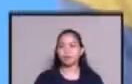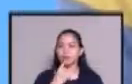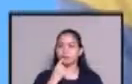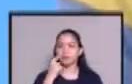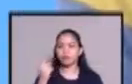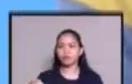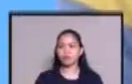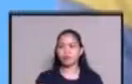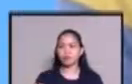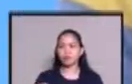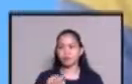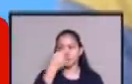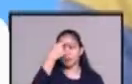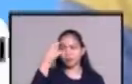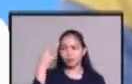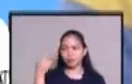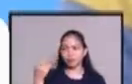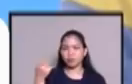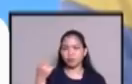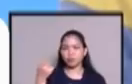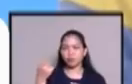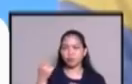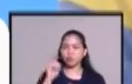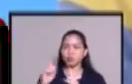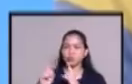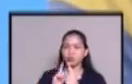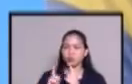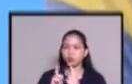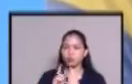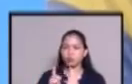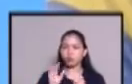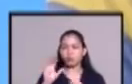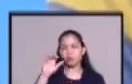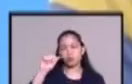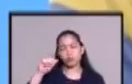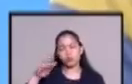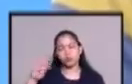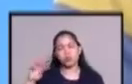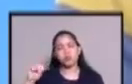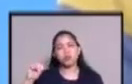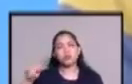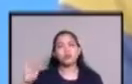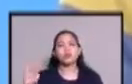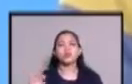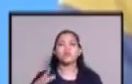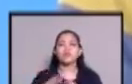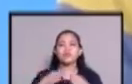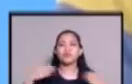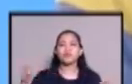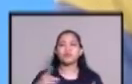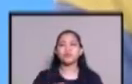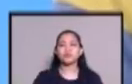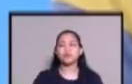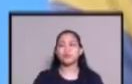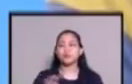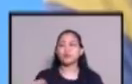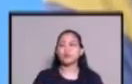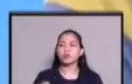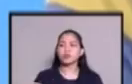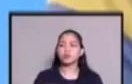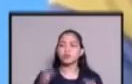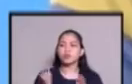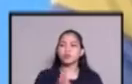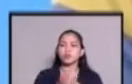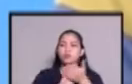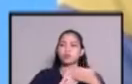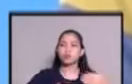na dahil sa pakikipag-usap niyo sa Abu Sayyaf ay malaki ang nagawa para ma-promote ang